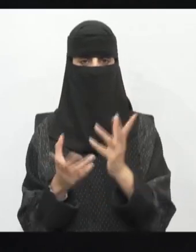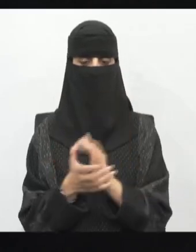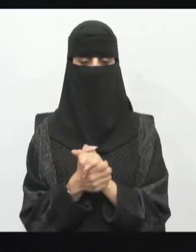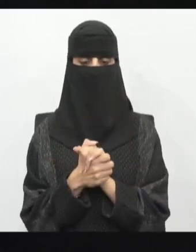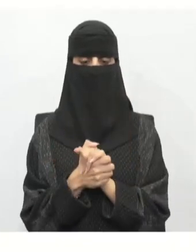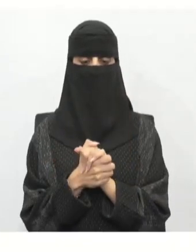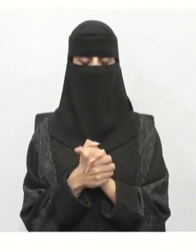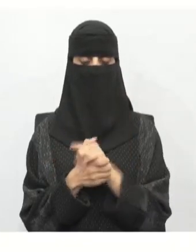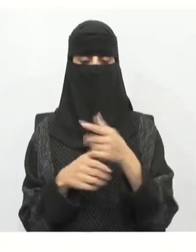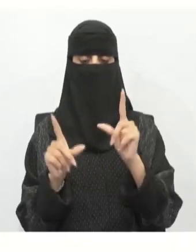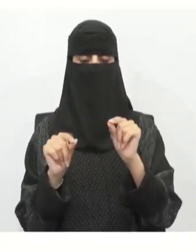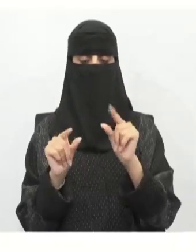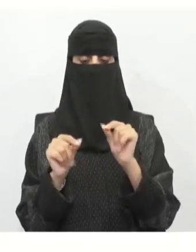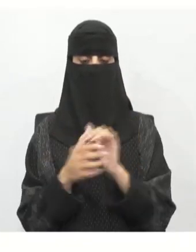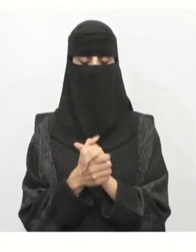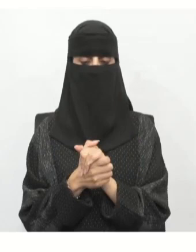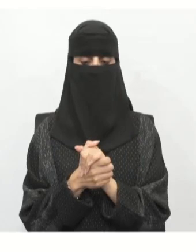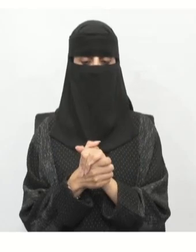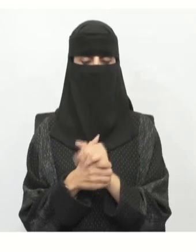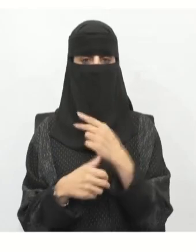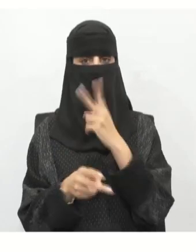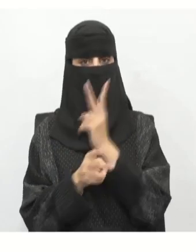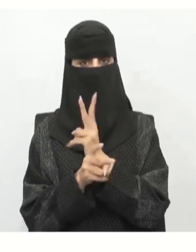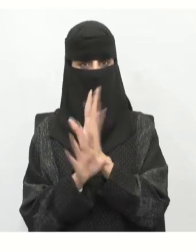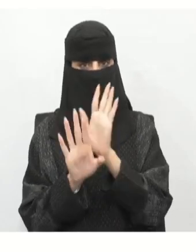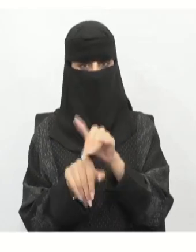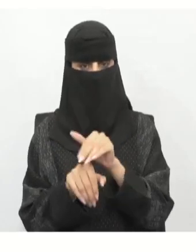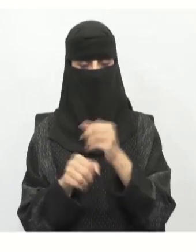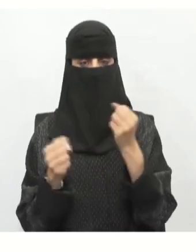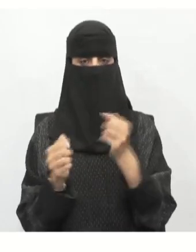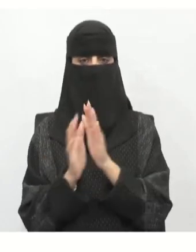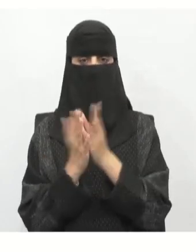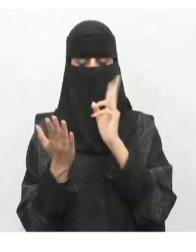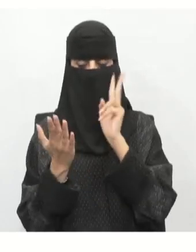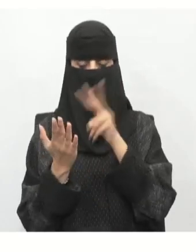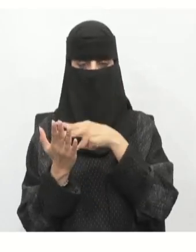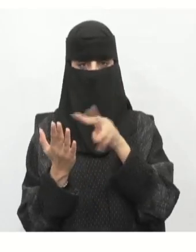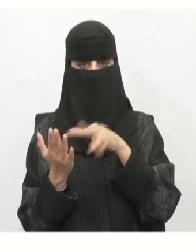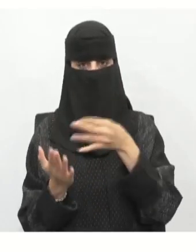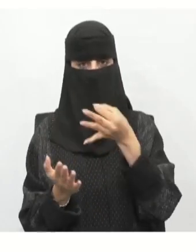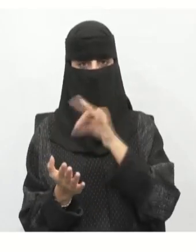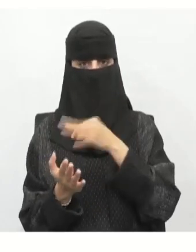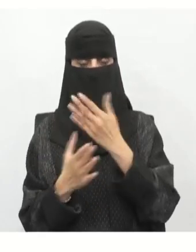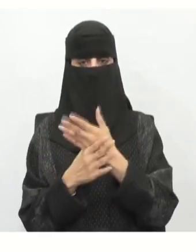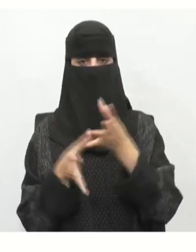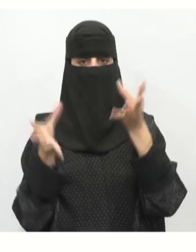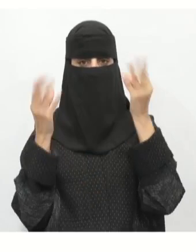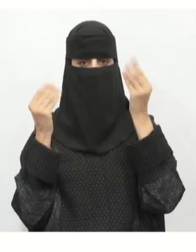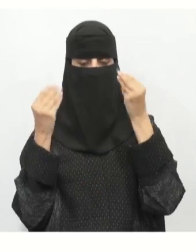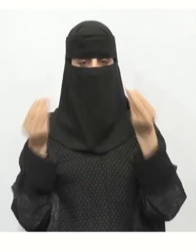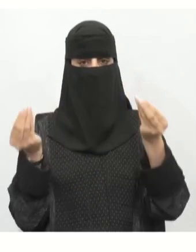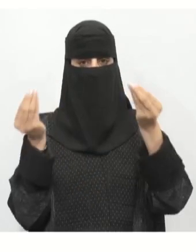بارك الله فيكم القراءه المفيده فهي تقوم بزياده معلوماتنا